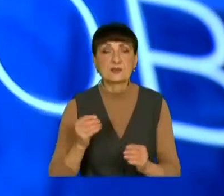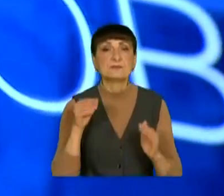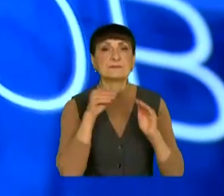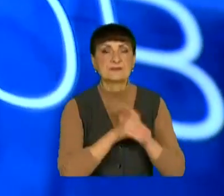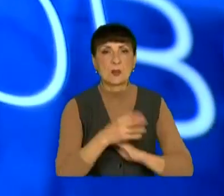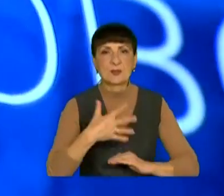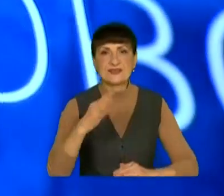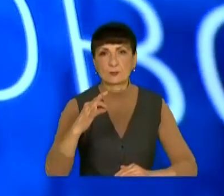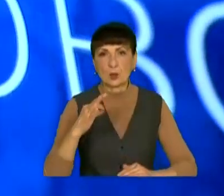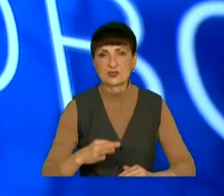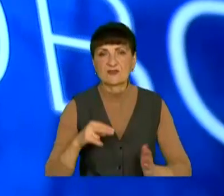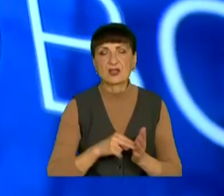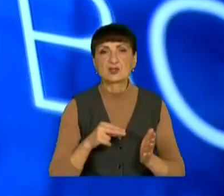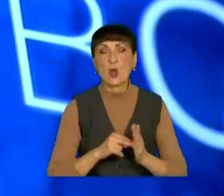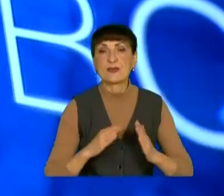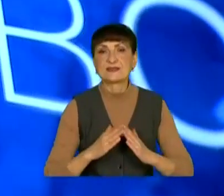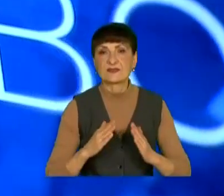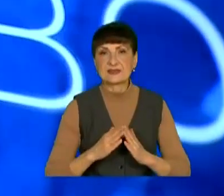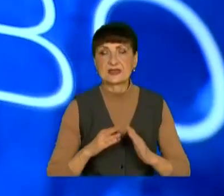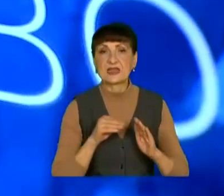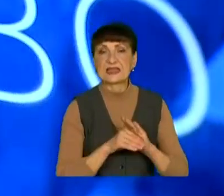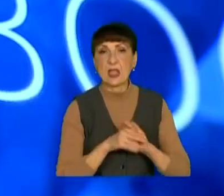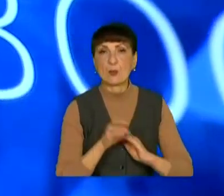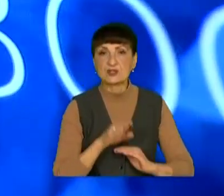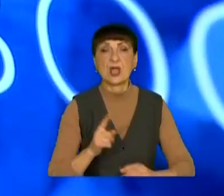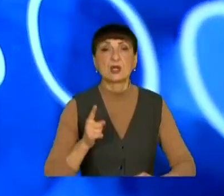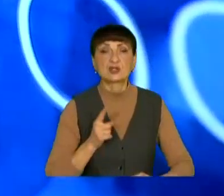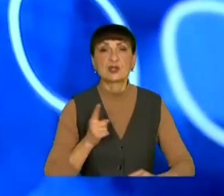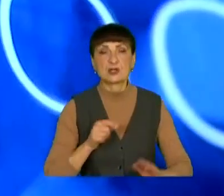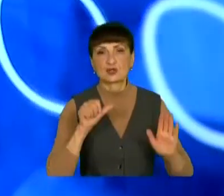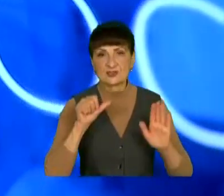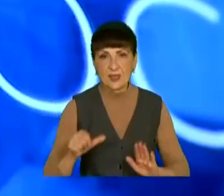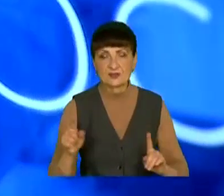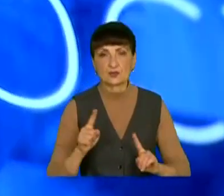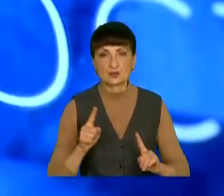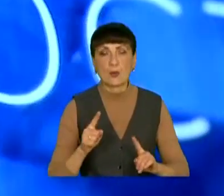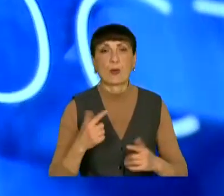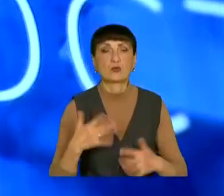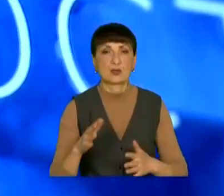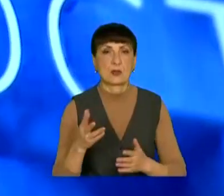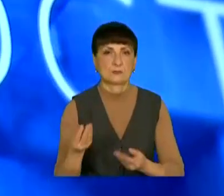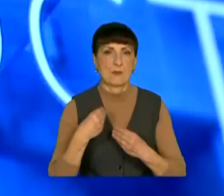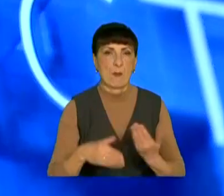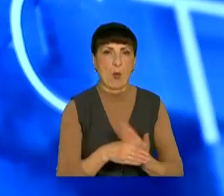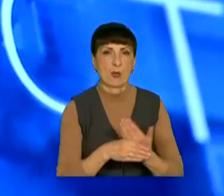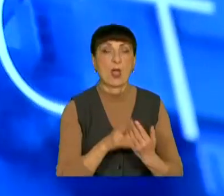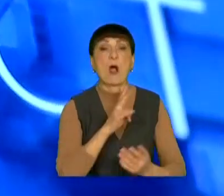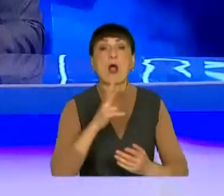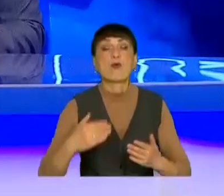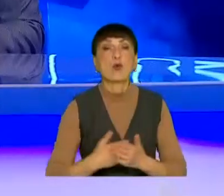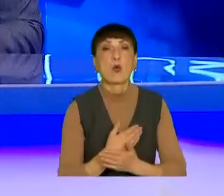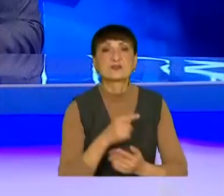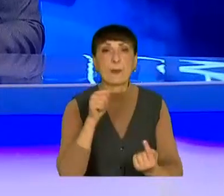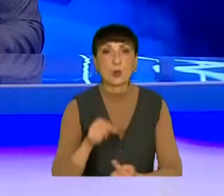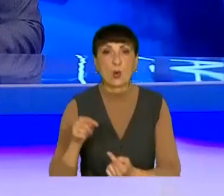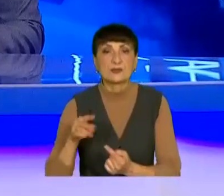половину средств от стоимости недвижимости на депозит и ждать полгода, чтобы приобрести жилье. Кого именно коснется новшество и